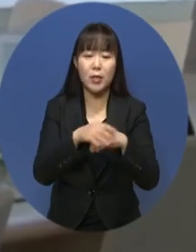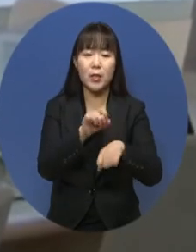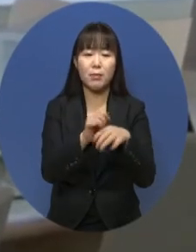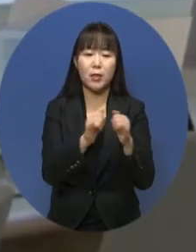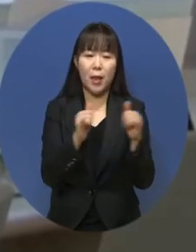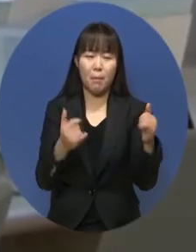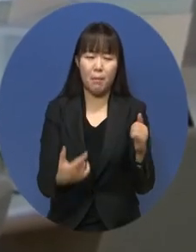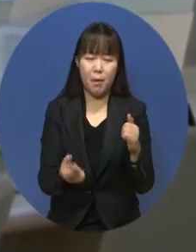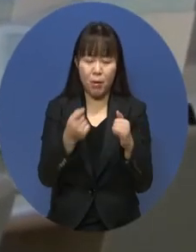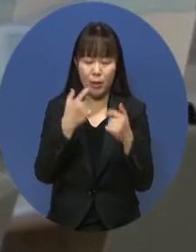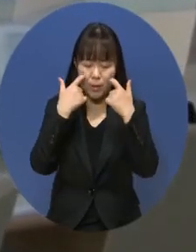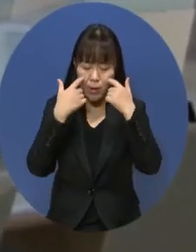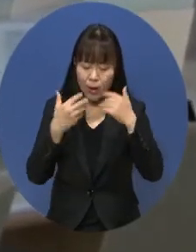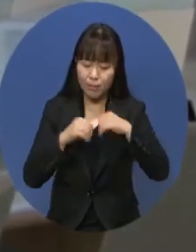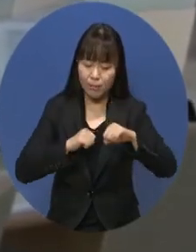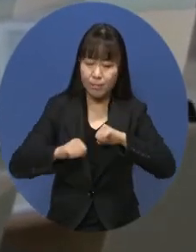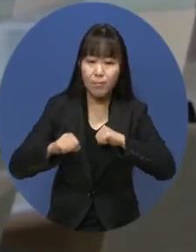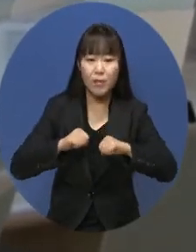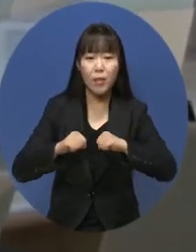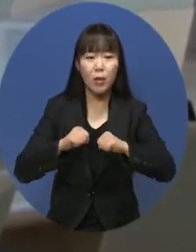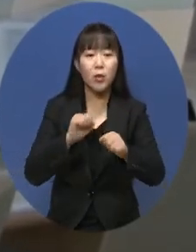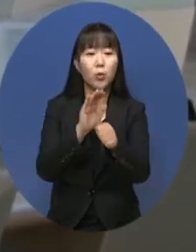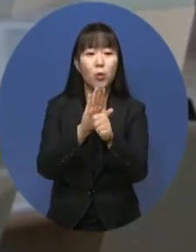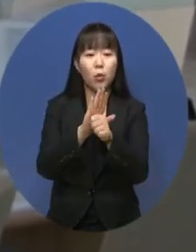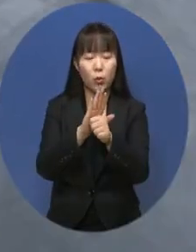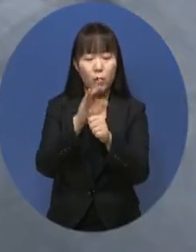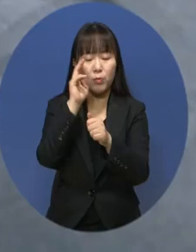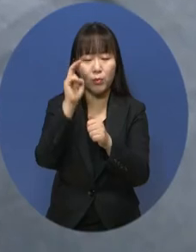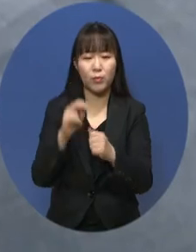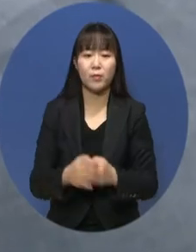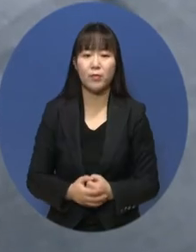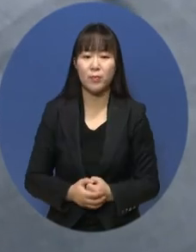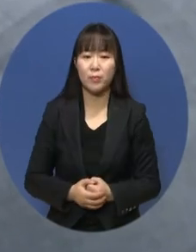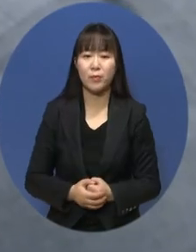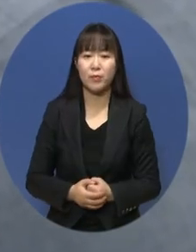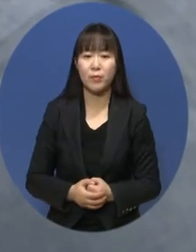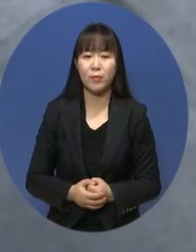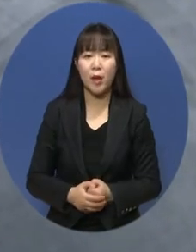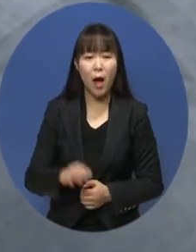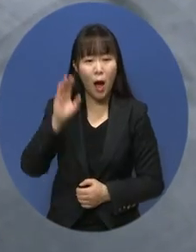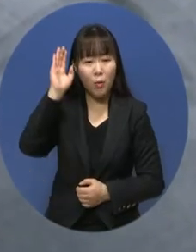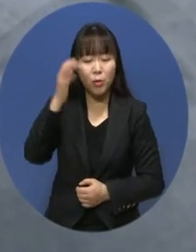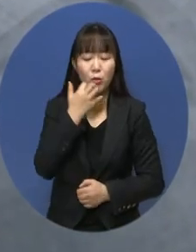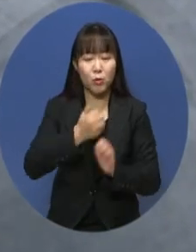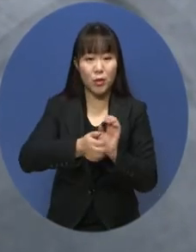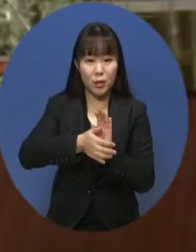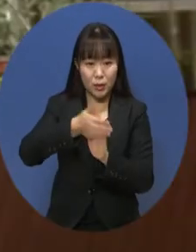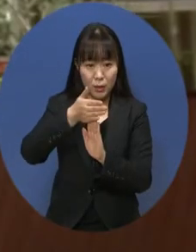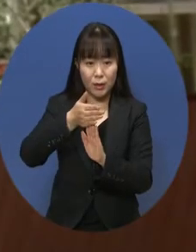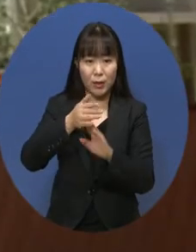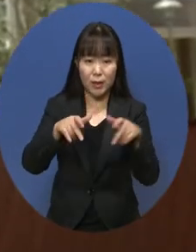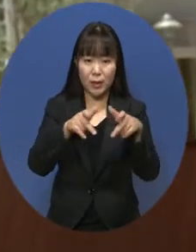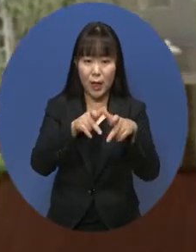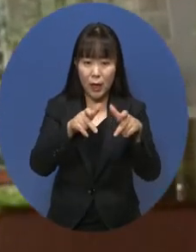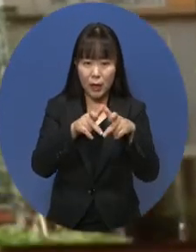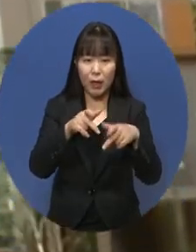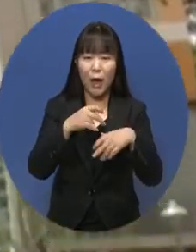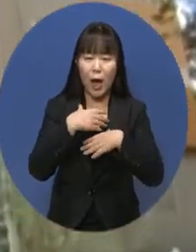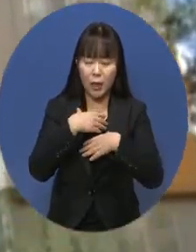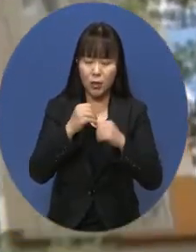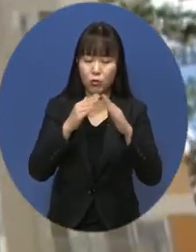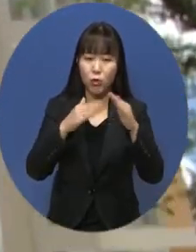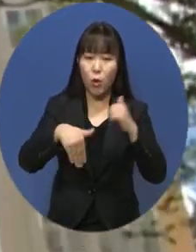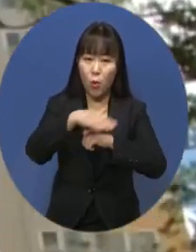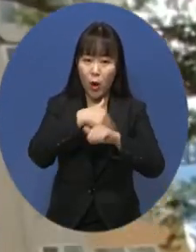신속하고 정확한 업무 수행을 도울 방침입니다 앞으로도 서울시는 장애인들의 안정적